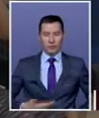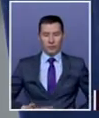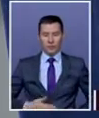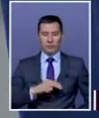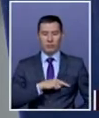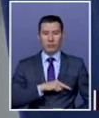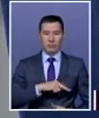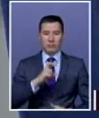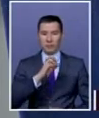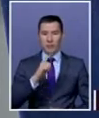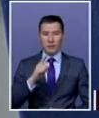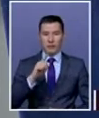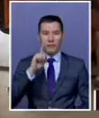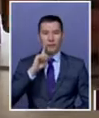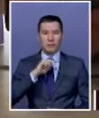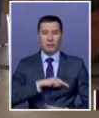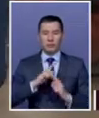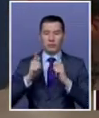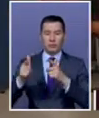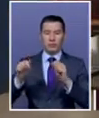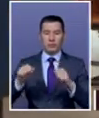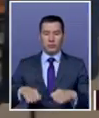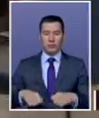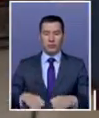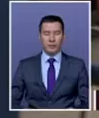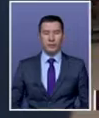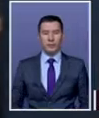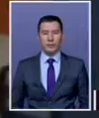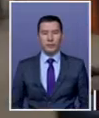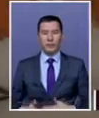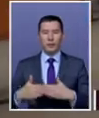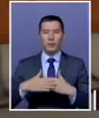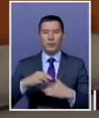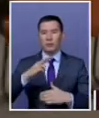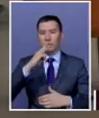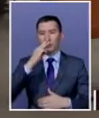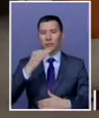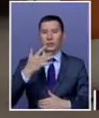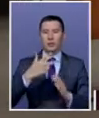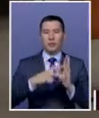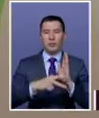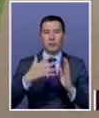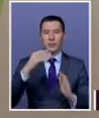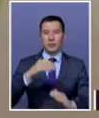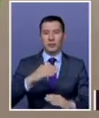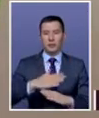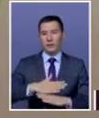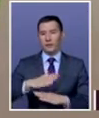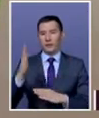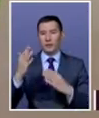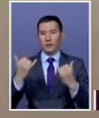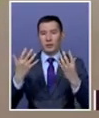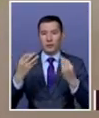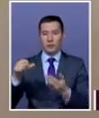места. Участникам общественных работ выплачиваются две минимальные зарплаты в размере 85 тысяч тенге. Сегодня в них